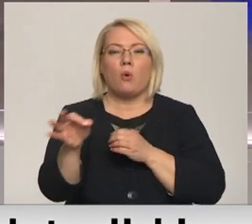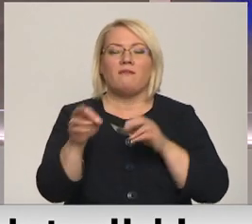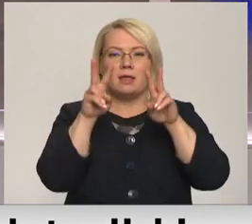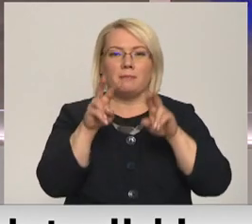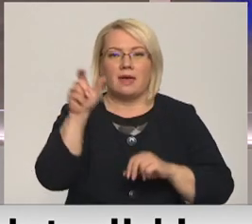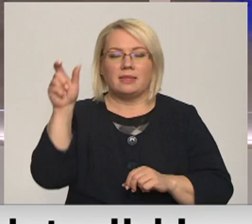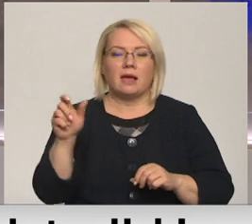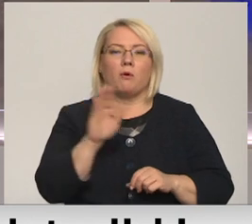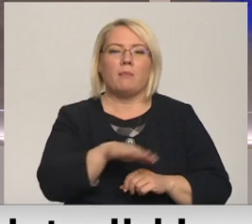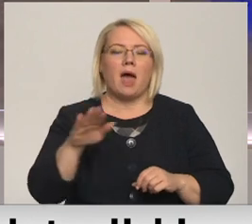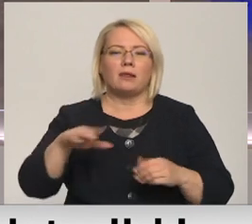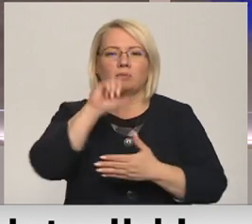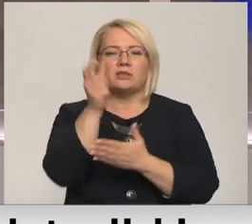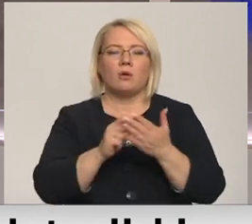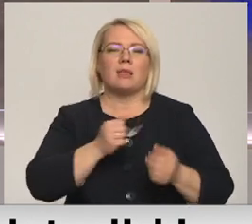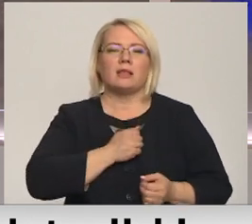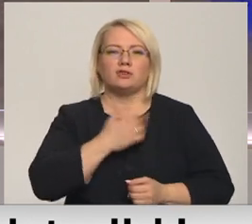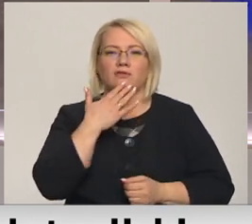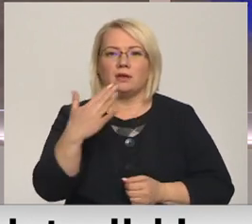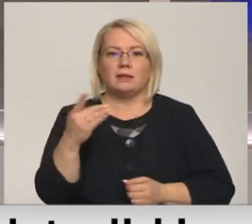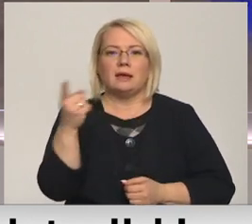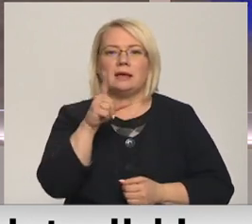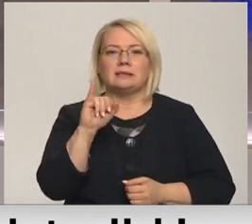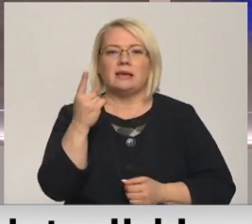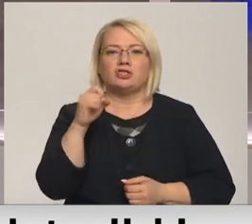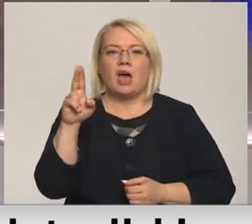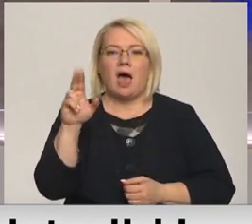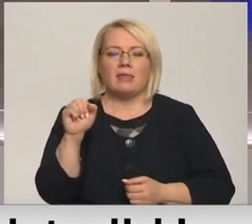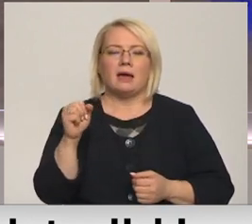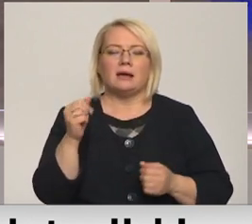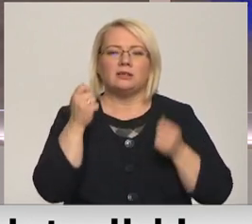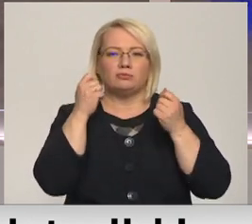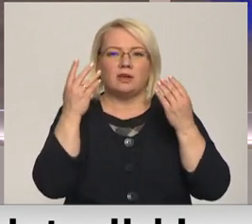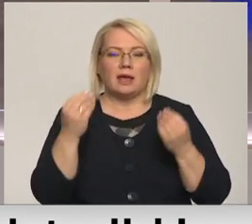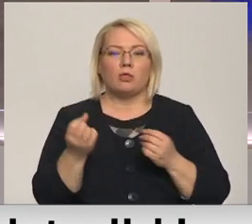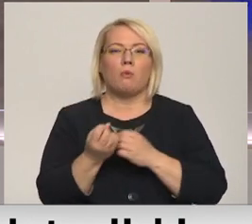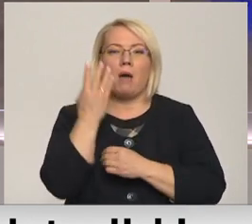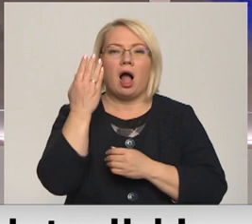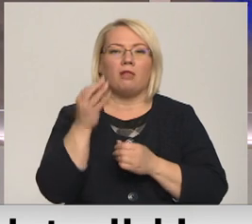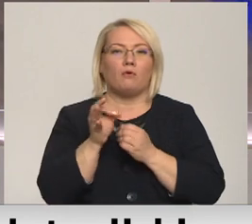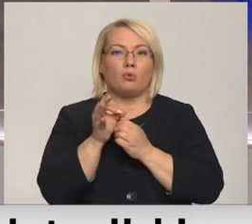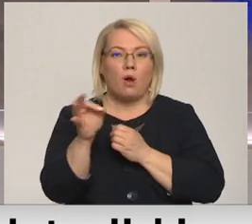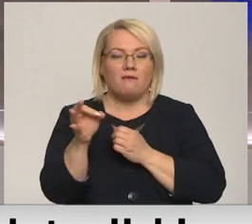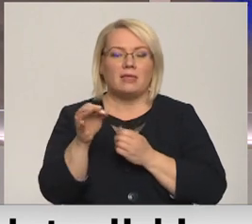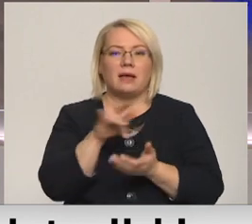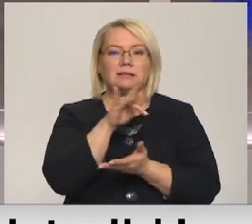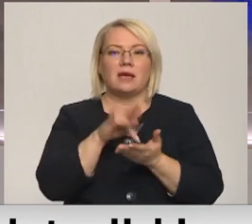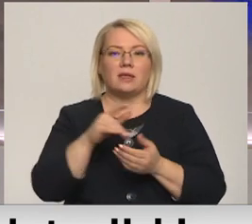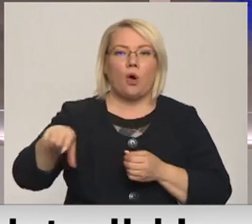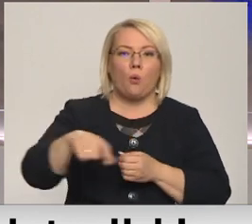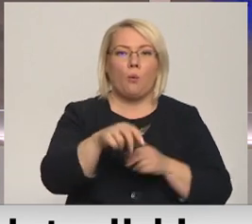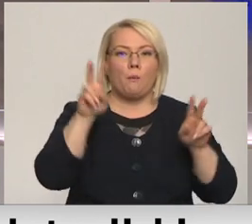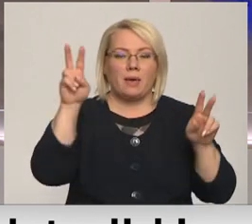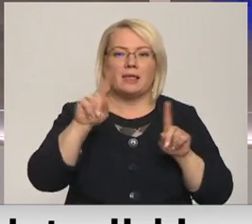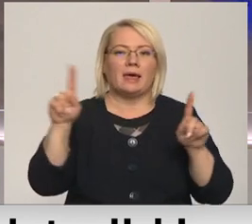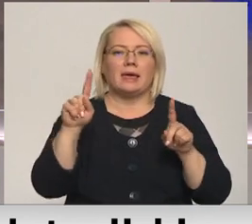bērnu dzējoju latgaliešu valoda autora Antonu Slišāna dzimšamsdienu, balvu novadā centrā upīte atklāta izlaušanās